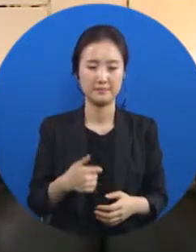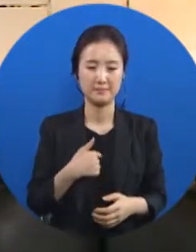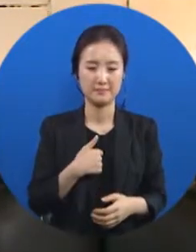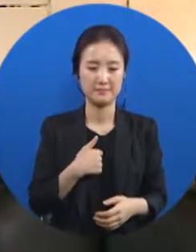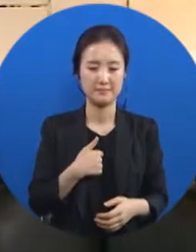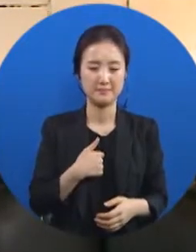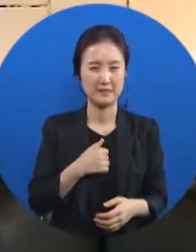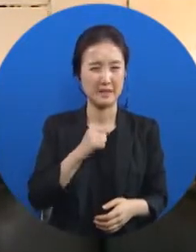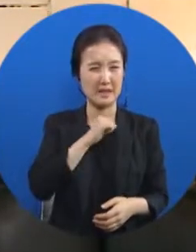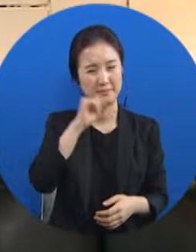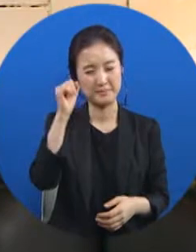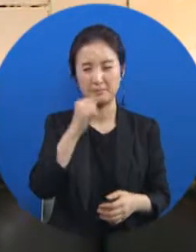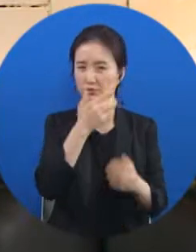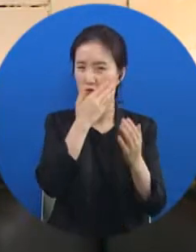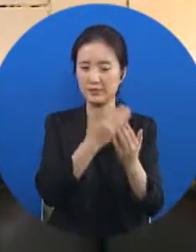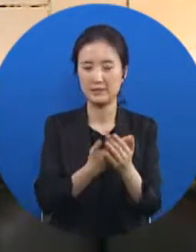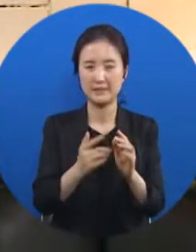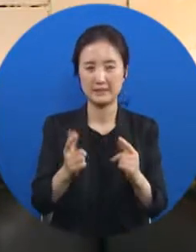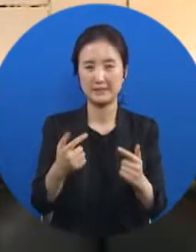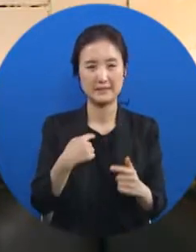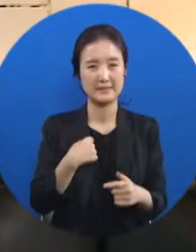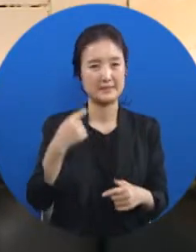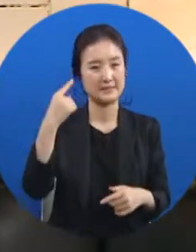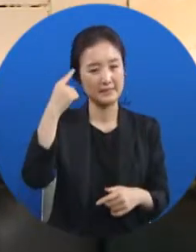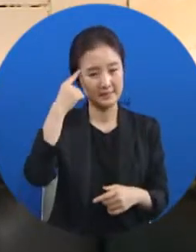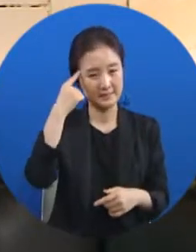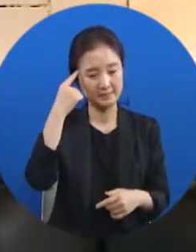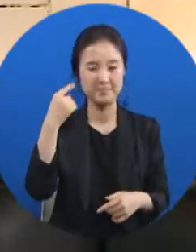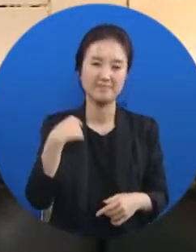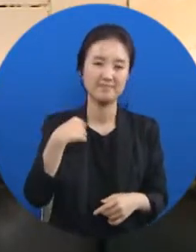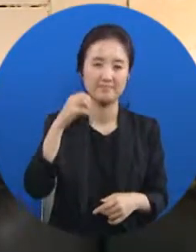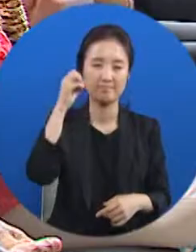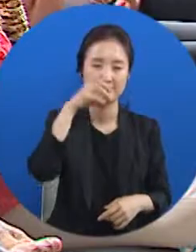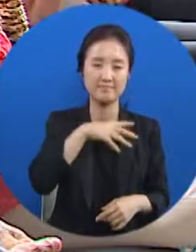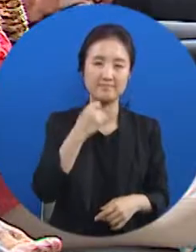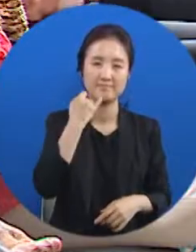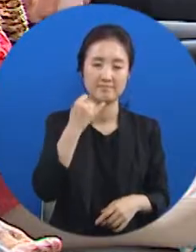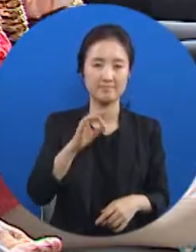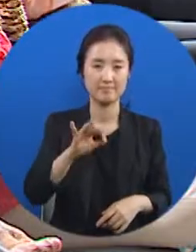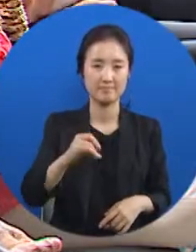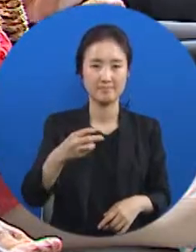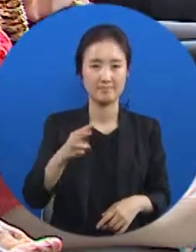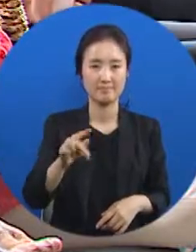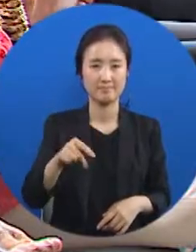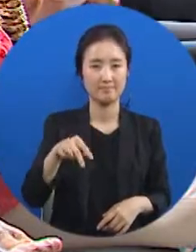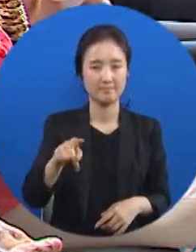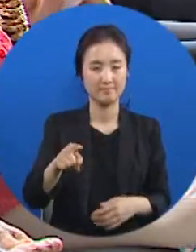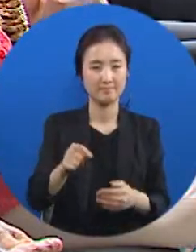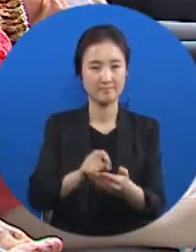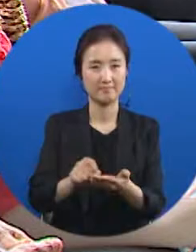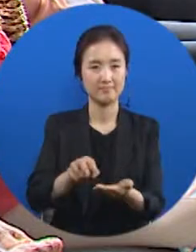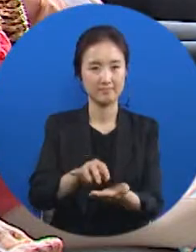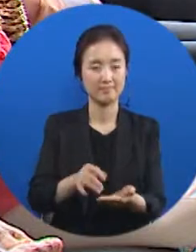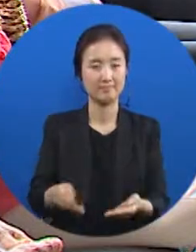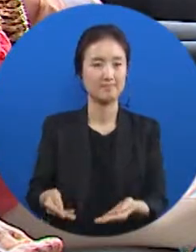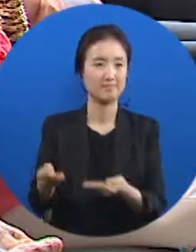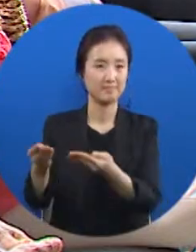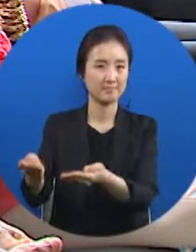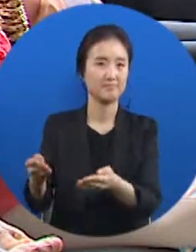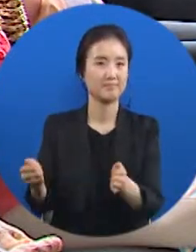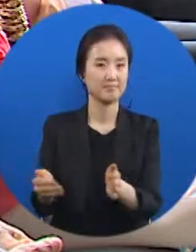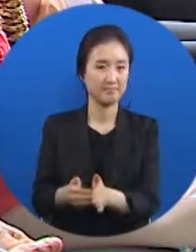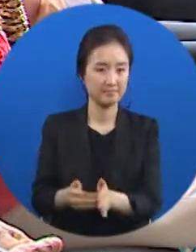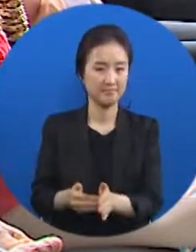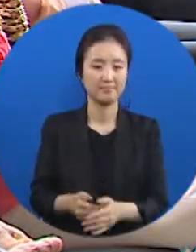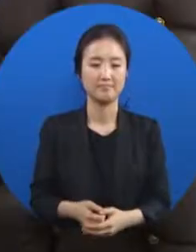뭐 합격이 중요하겠냐. 그래가지고 이력서를 냈어요 제가. 예. 그리고 학생과에 계신 엄계장님이